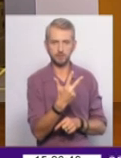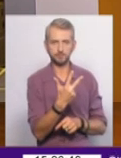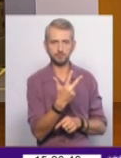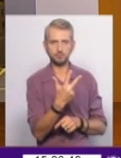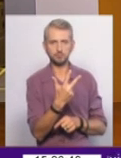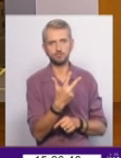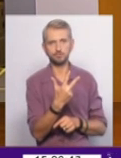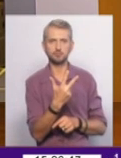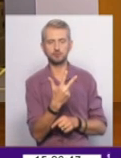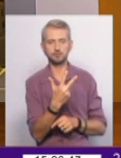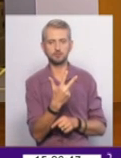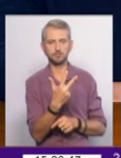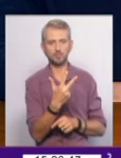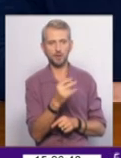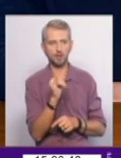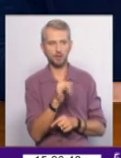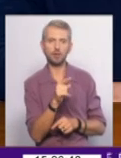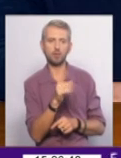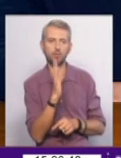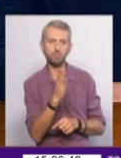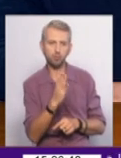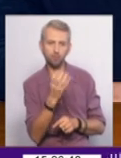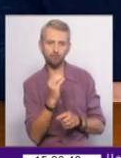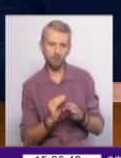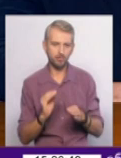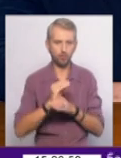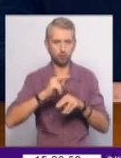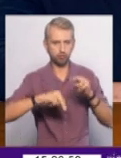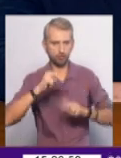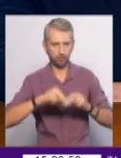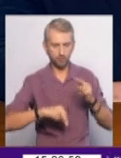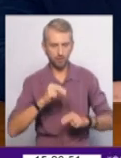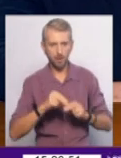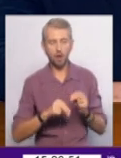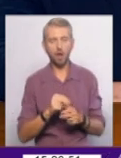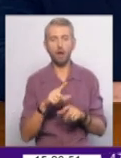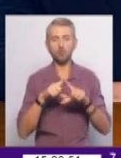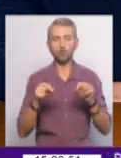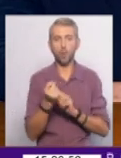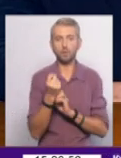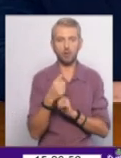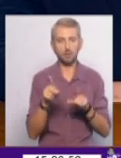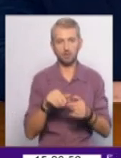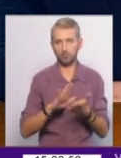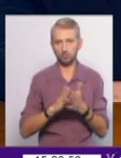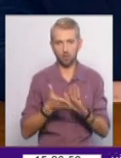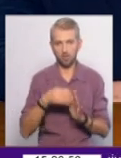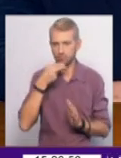ну, якби і добудова там буде відбуватися. 11-та школа, там також ситуація не найкраща, ніж